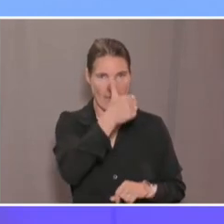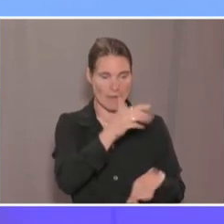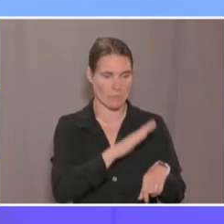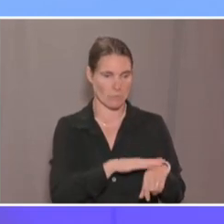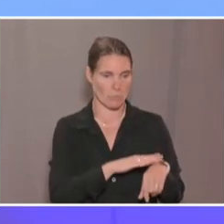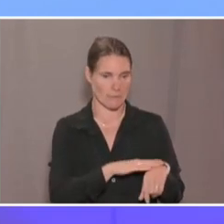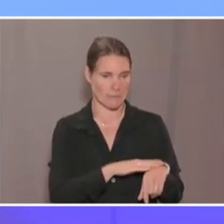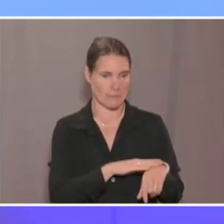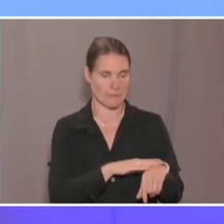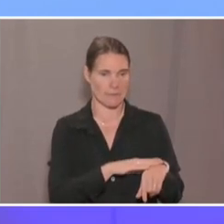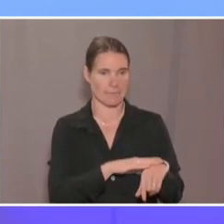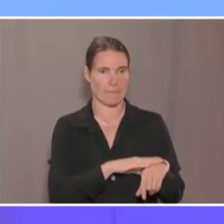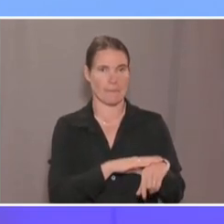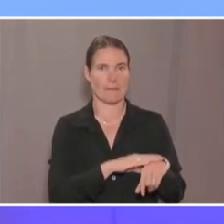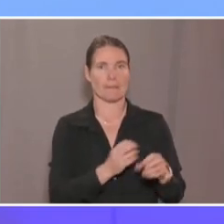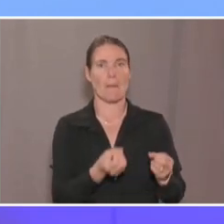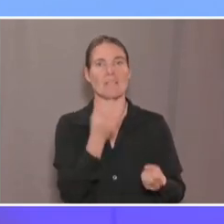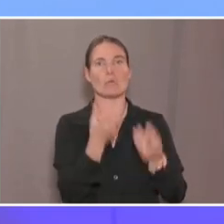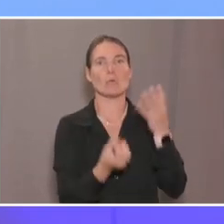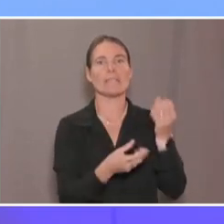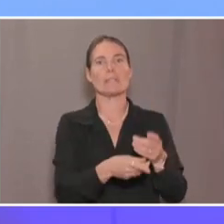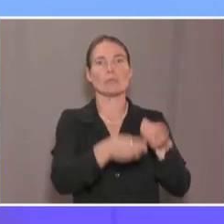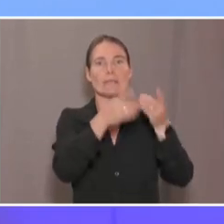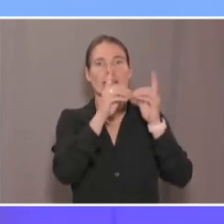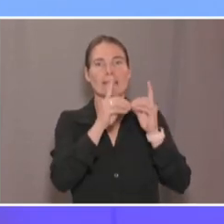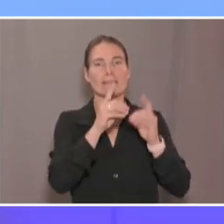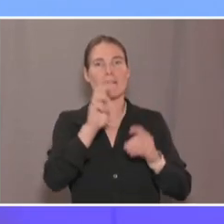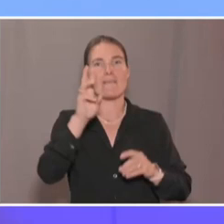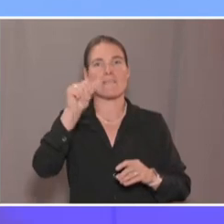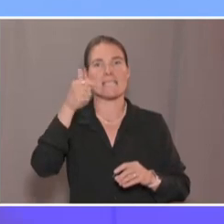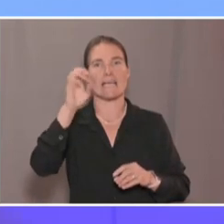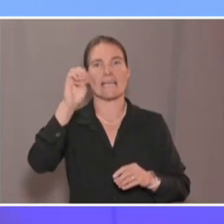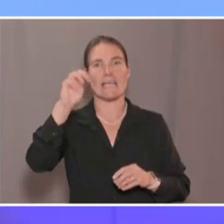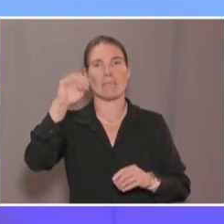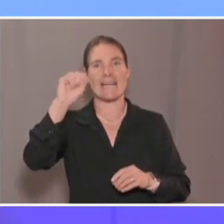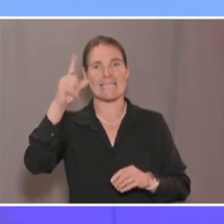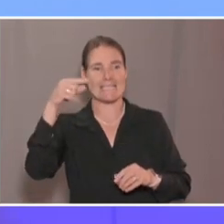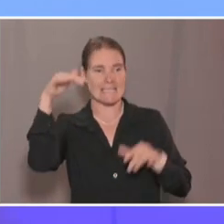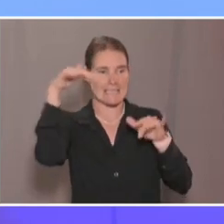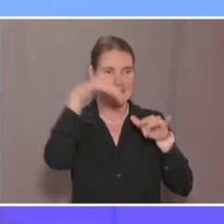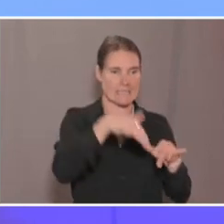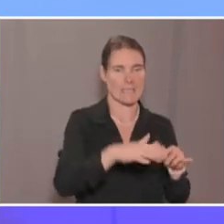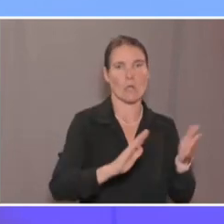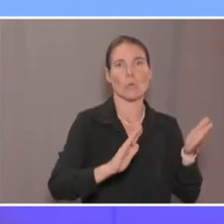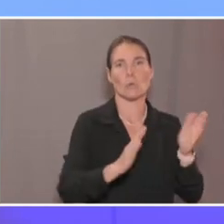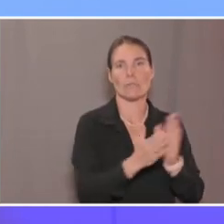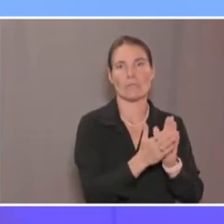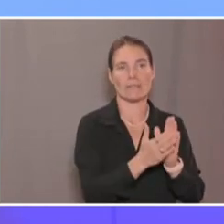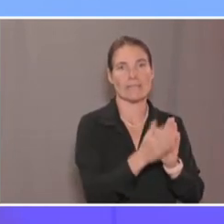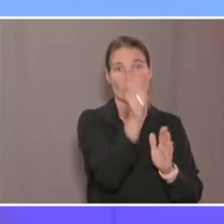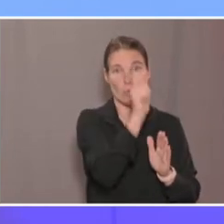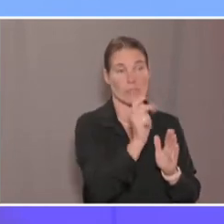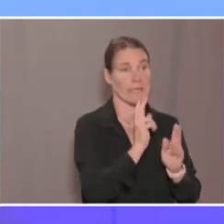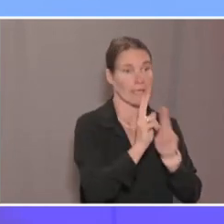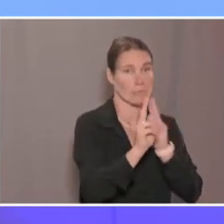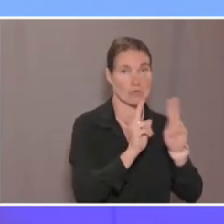der Biologiedozent Walter Emeis ein und hielt vor jenen Studierenden, die man kurzfristig einbestellen konnte,